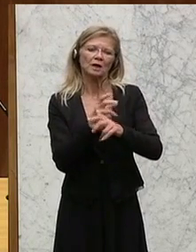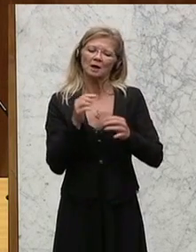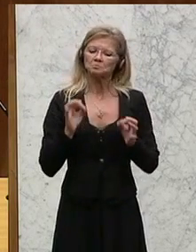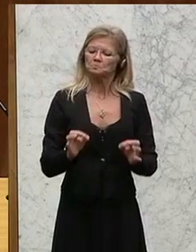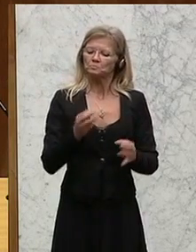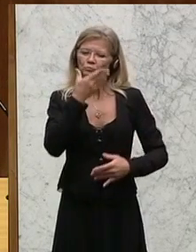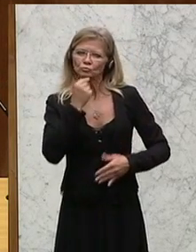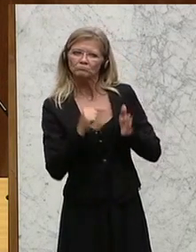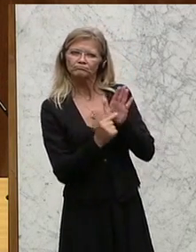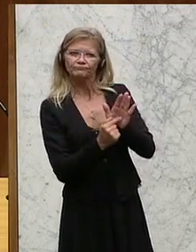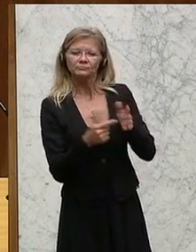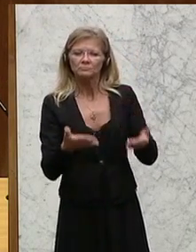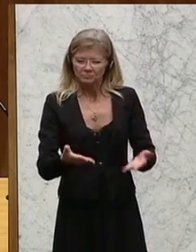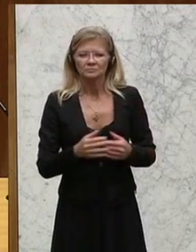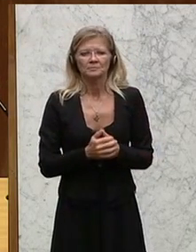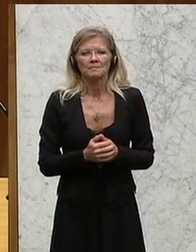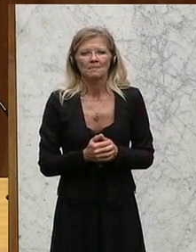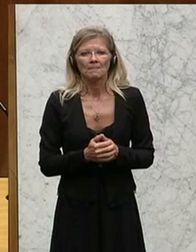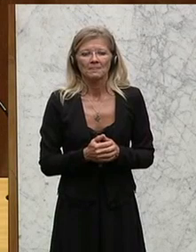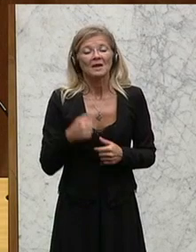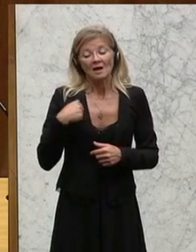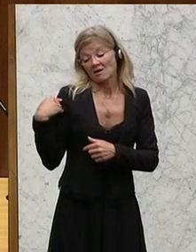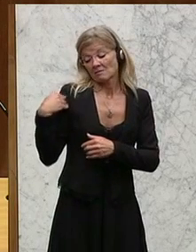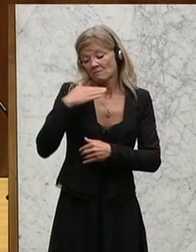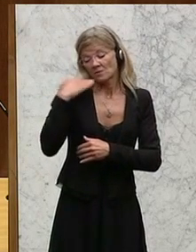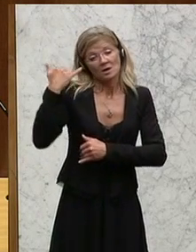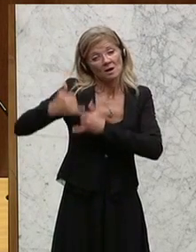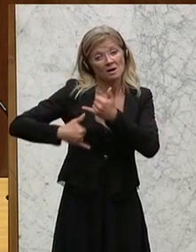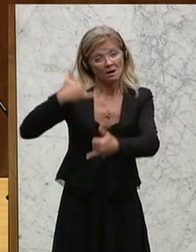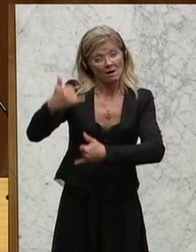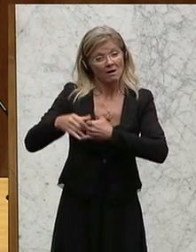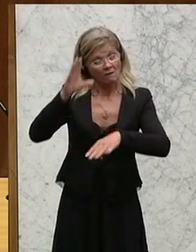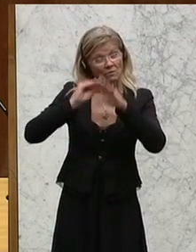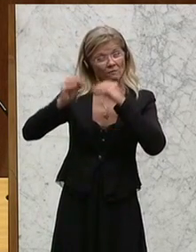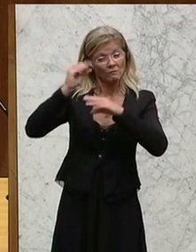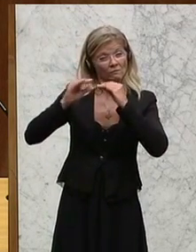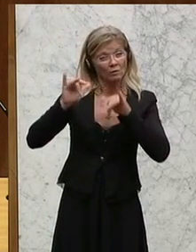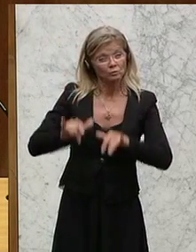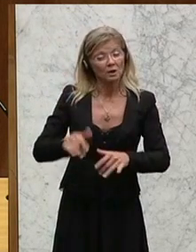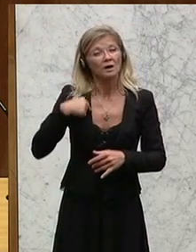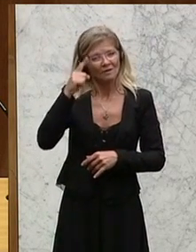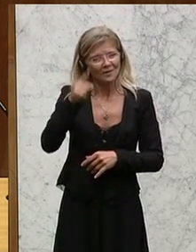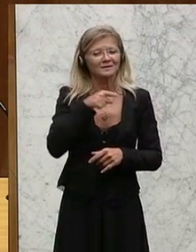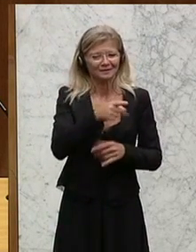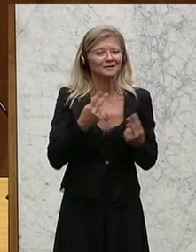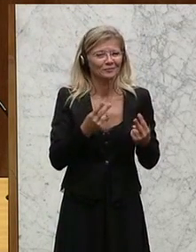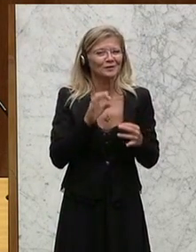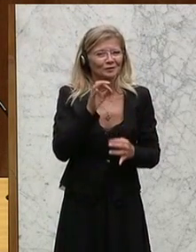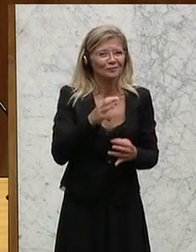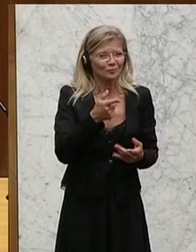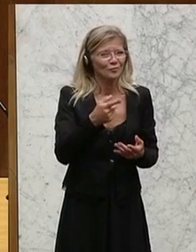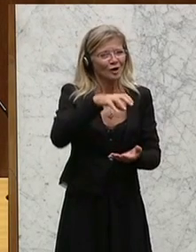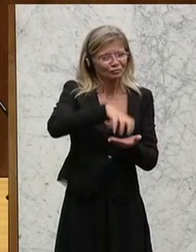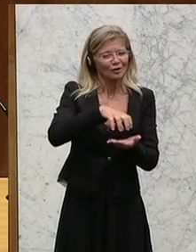aus der Erfahrung der letzten Jahre, dass das durchaus ein Kriterium ist, eben für größere Unternehmen, Konzerne bei der